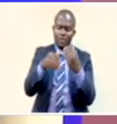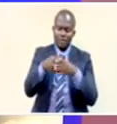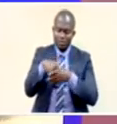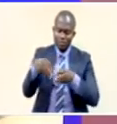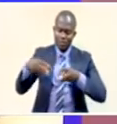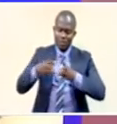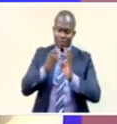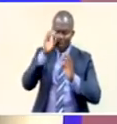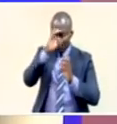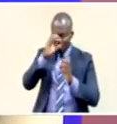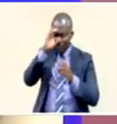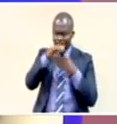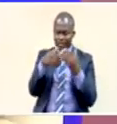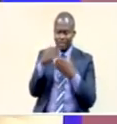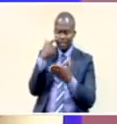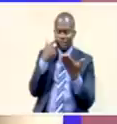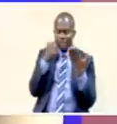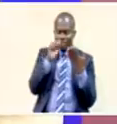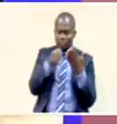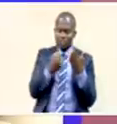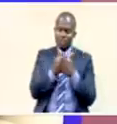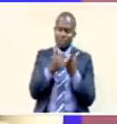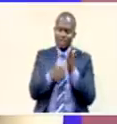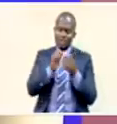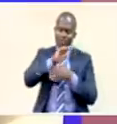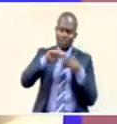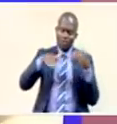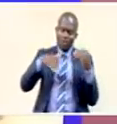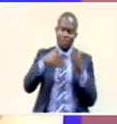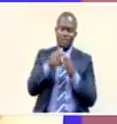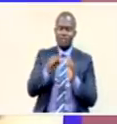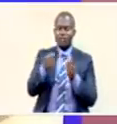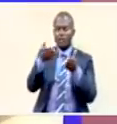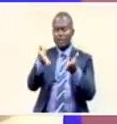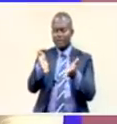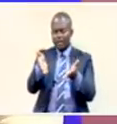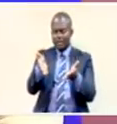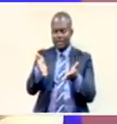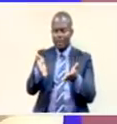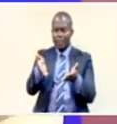buryo bwo gushakisha icyatuma ikibazo icyo ari cyo cyose cyaba gihari